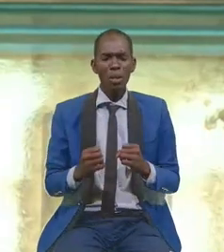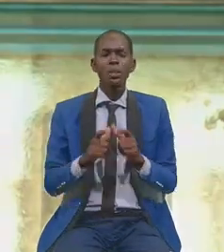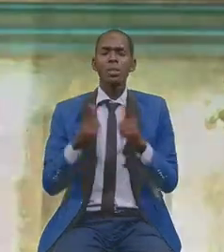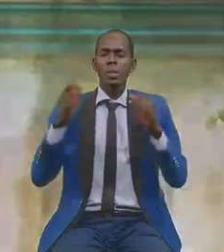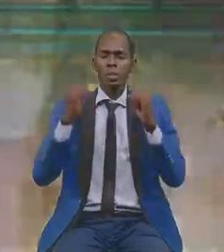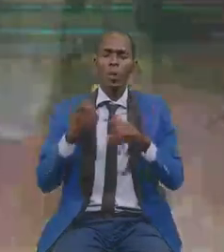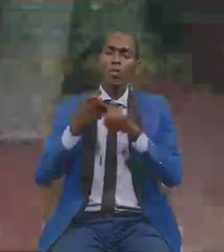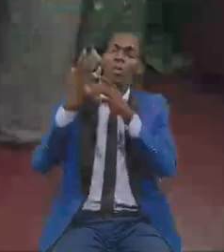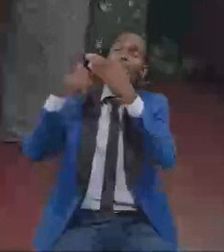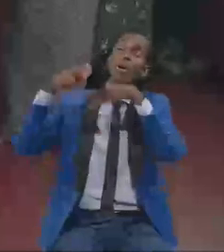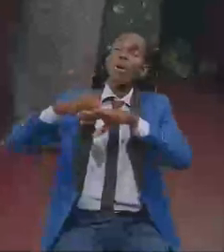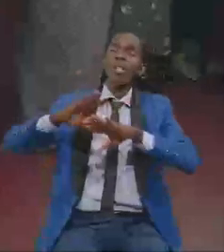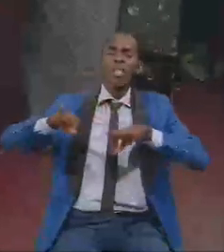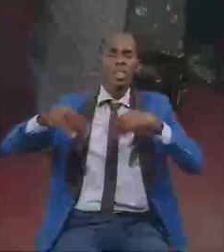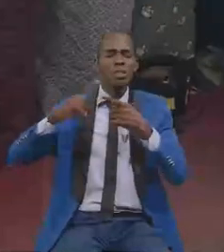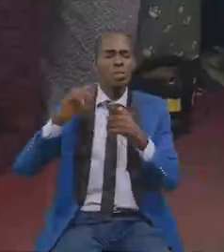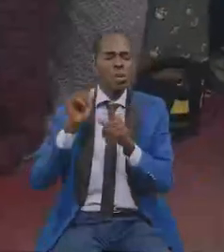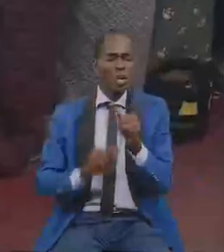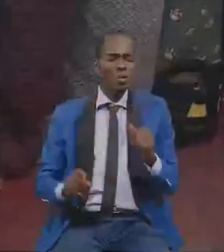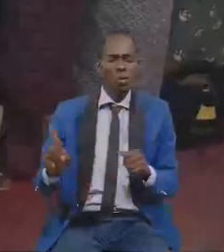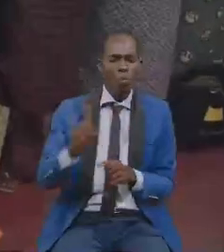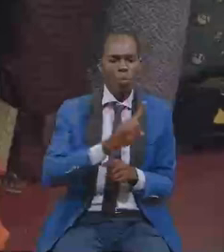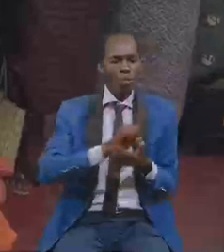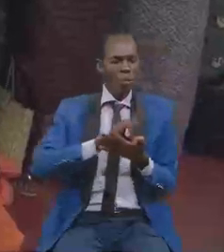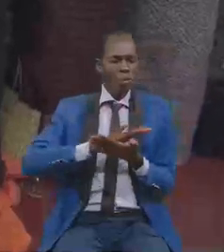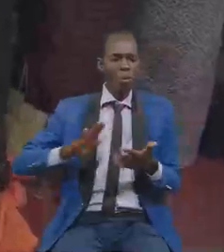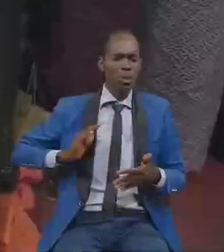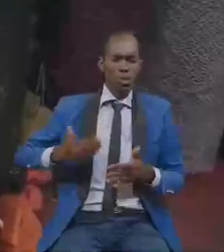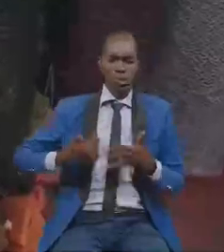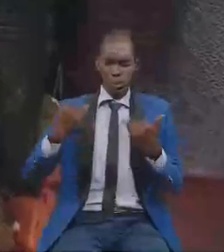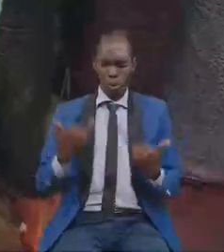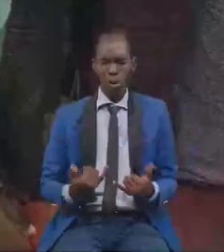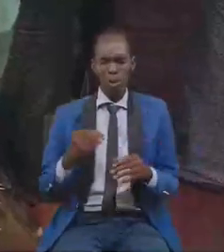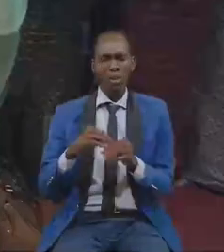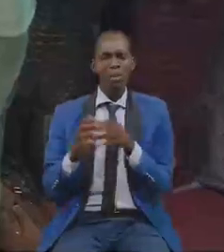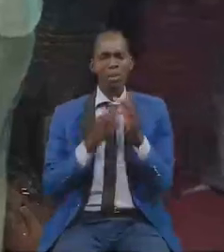depuis le ciel. Fais cela, chaque âme sanctifiée au nom de Jésus.